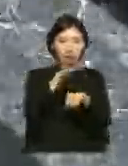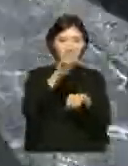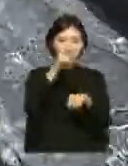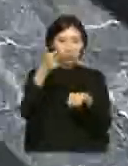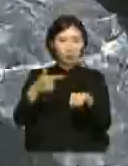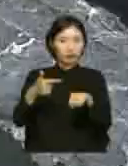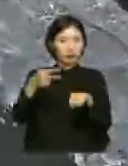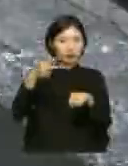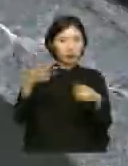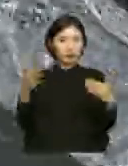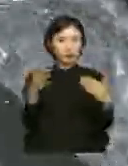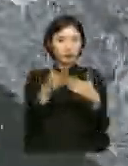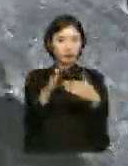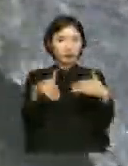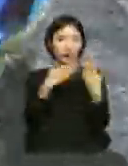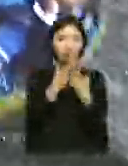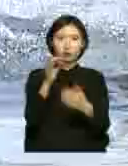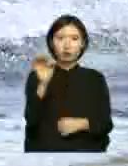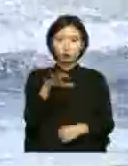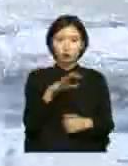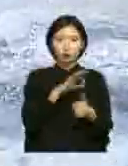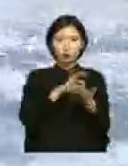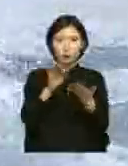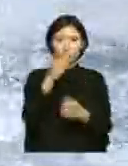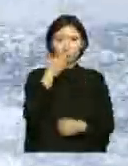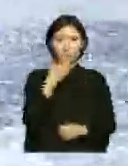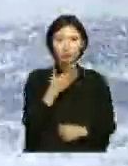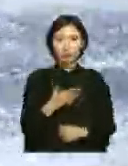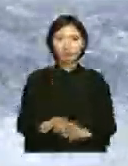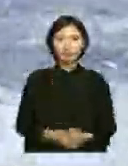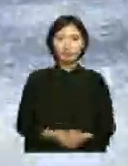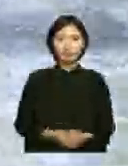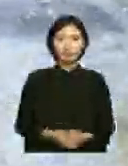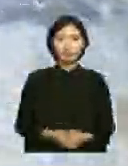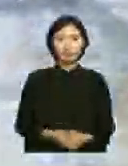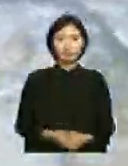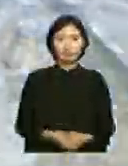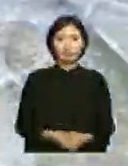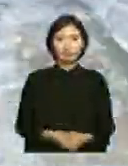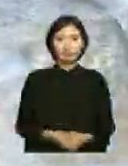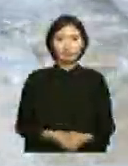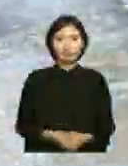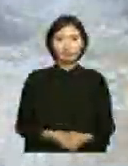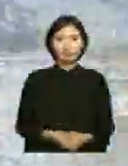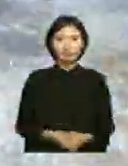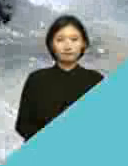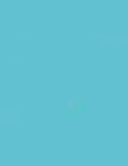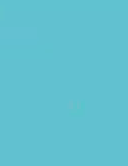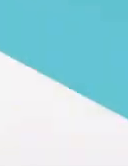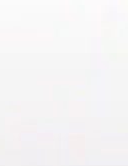오후 7시까지 누구나 무료로 이용할 수 있습니다. 딜라이브 서울경기케이블TV 태윤영입니다.